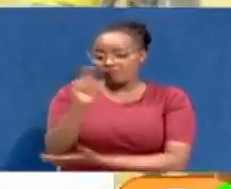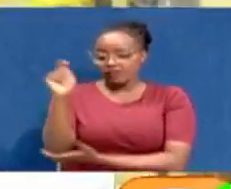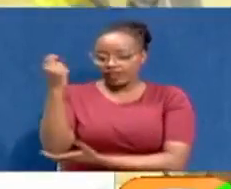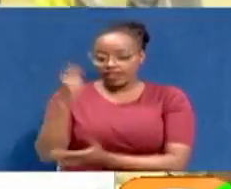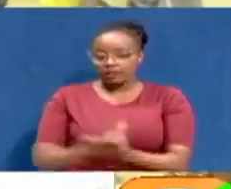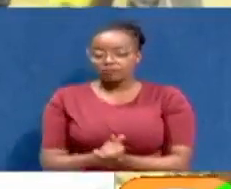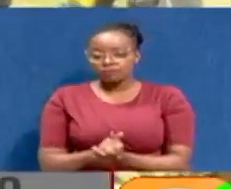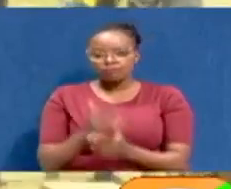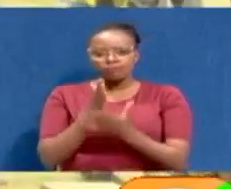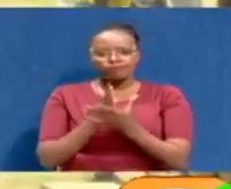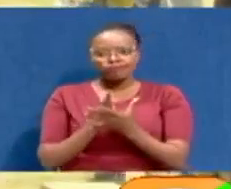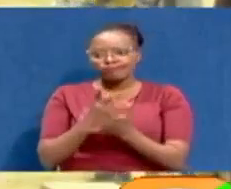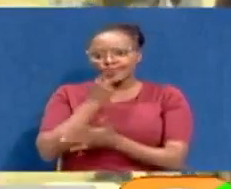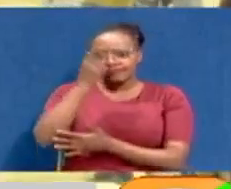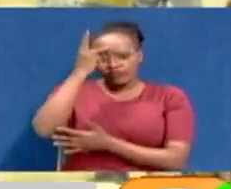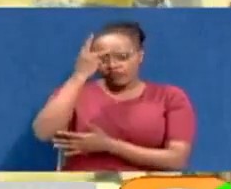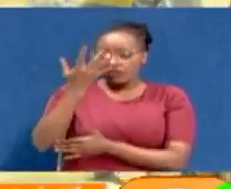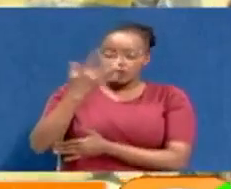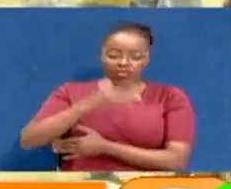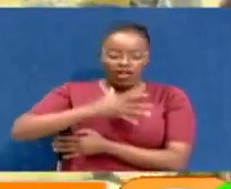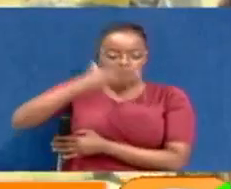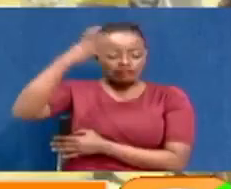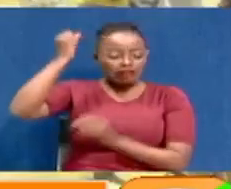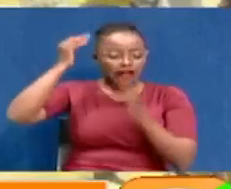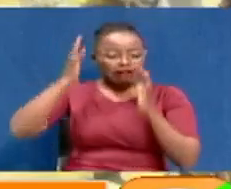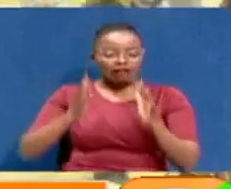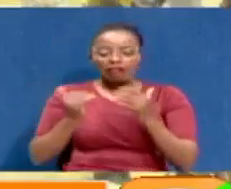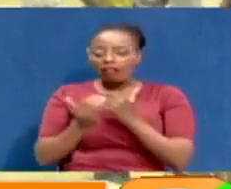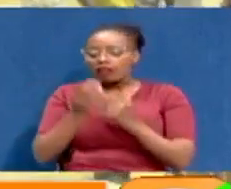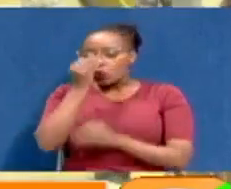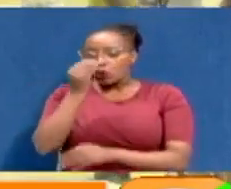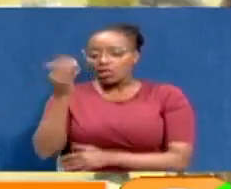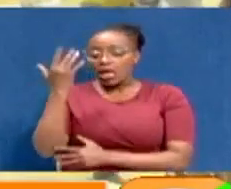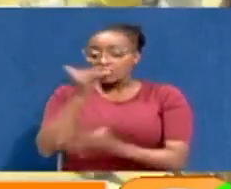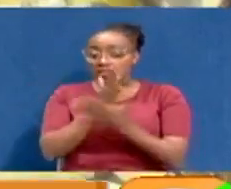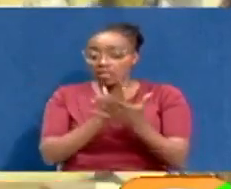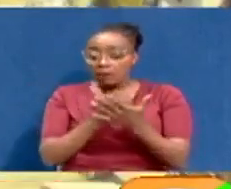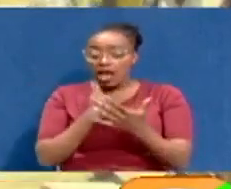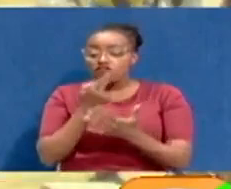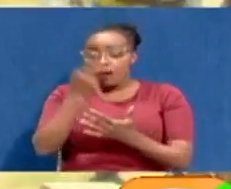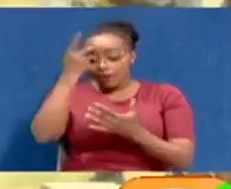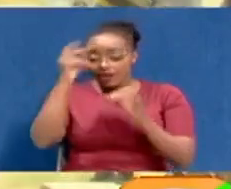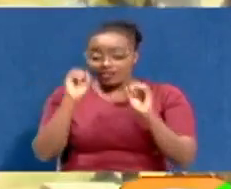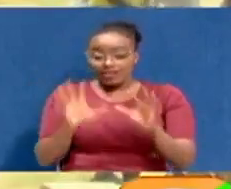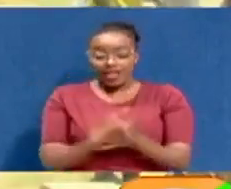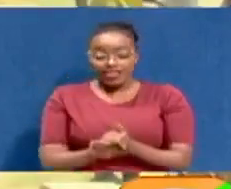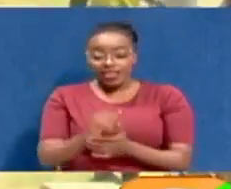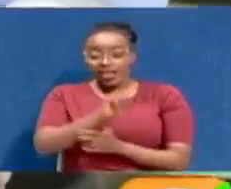nchini. Wengine wazazi ni walevi, washukuliki, wengine hawana wazazi,